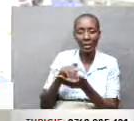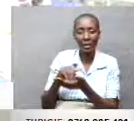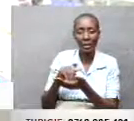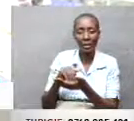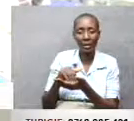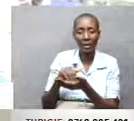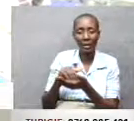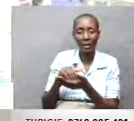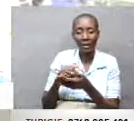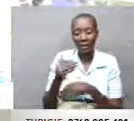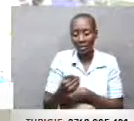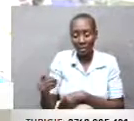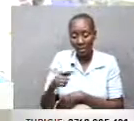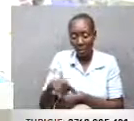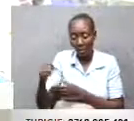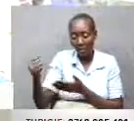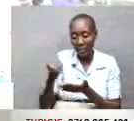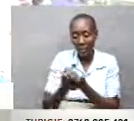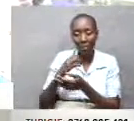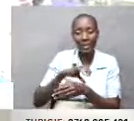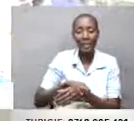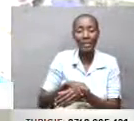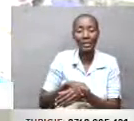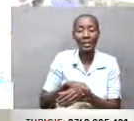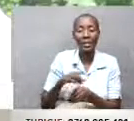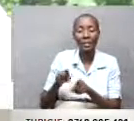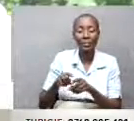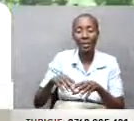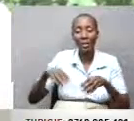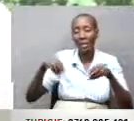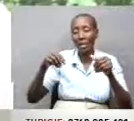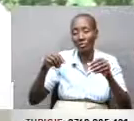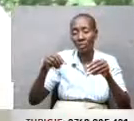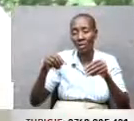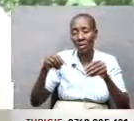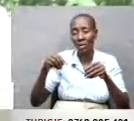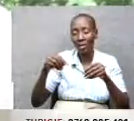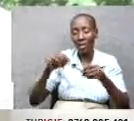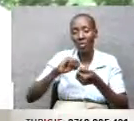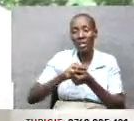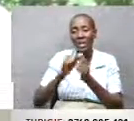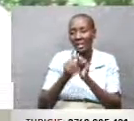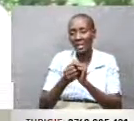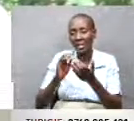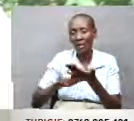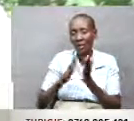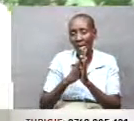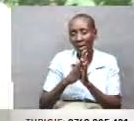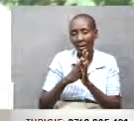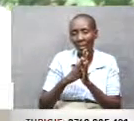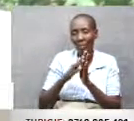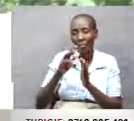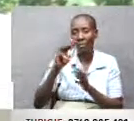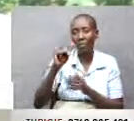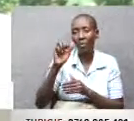Watoto watapata hapa kazi. Alafu mbonini yenyewe, mchanga yenyewe wataitengeneza, wataiconvert ikuwe mbolea.